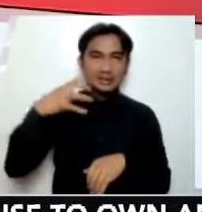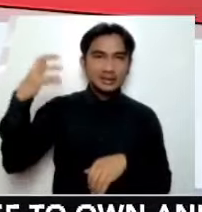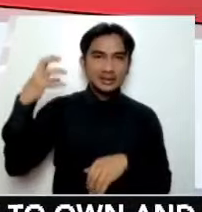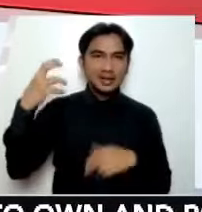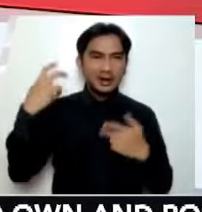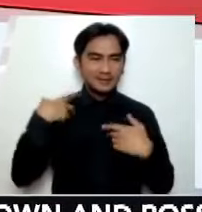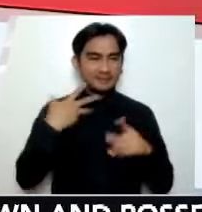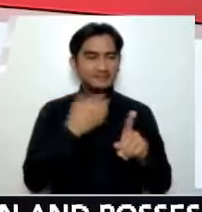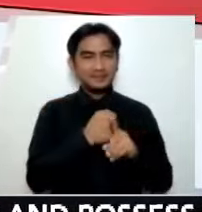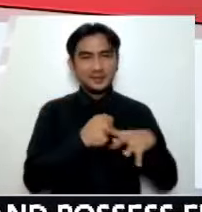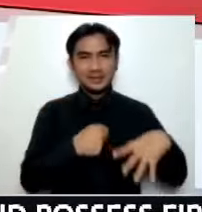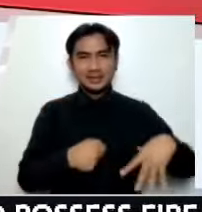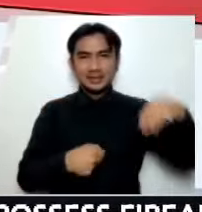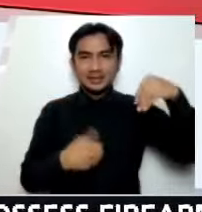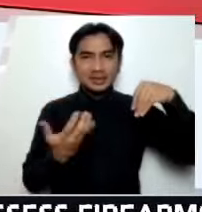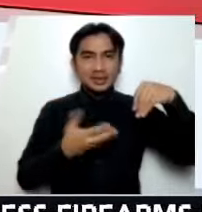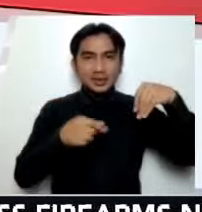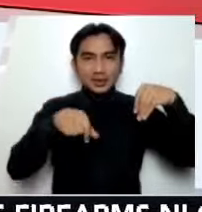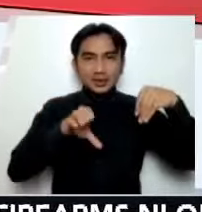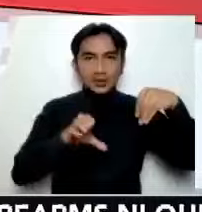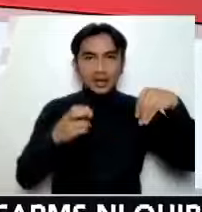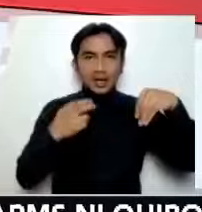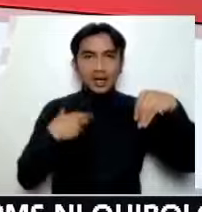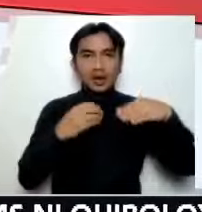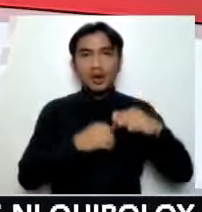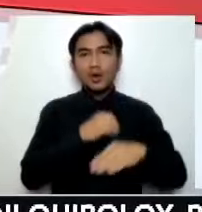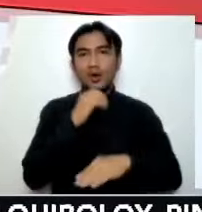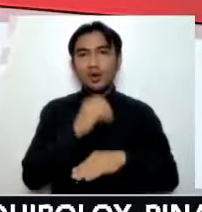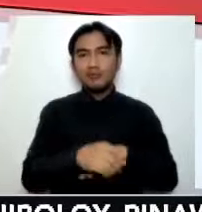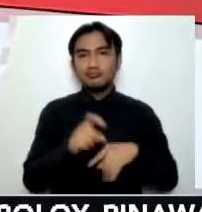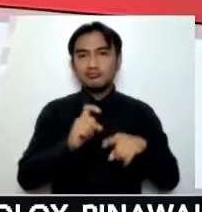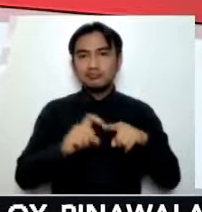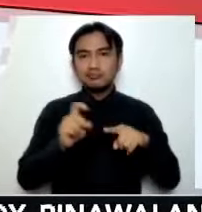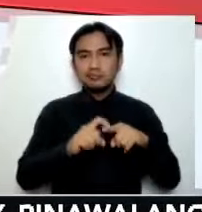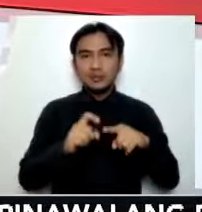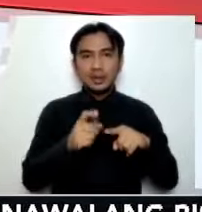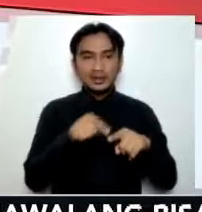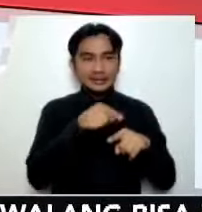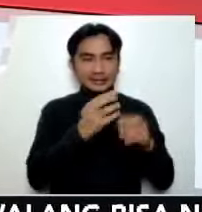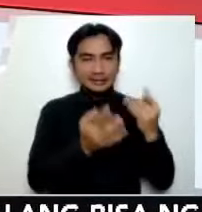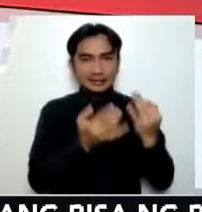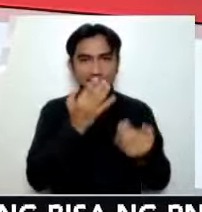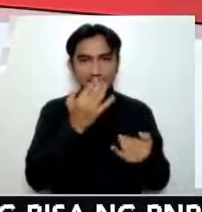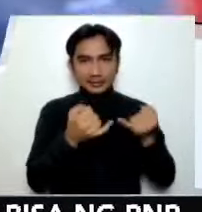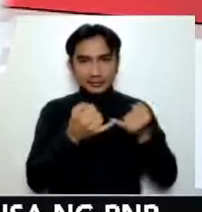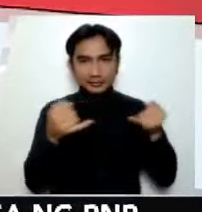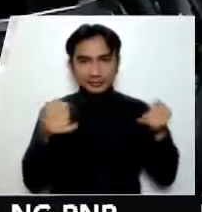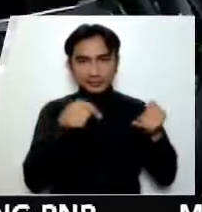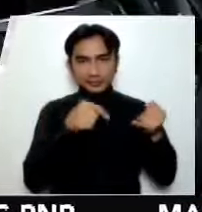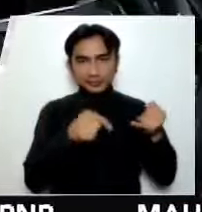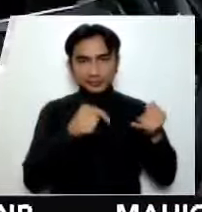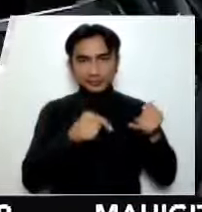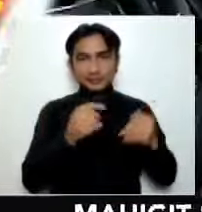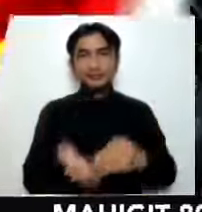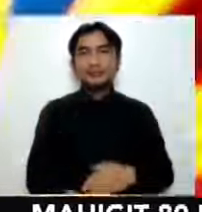Quezon City matapos mag-load at magliyab angya ngito ang